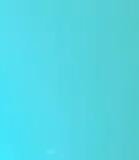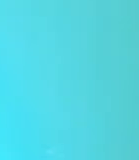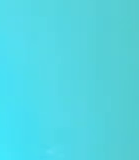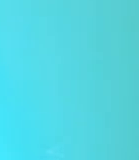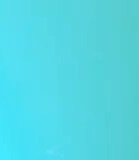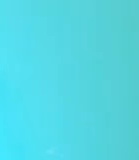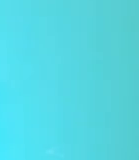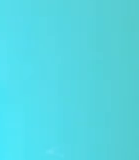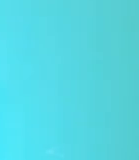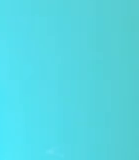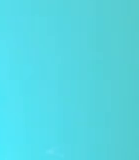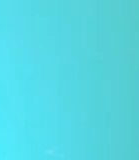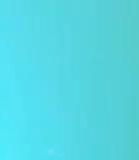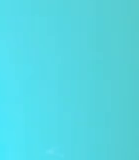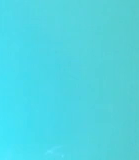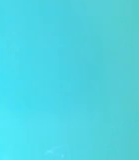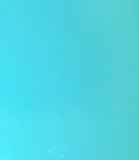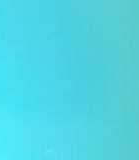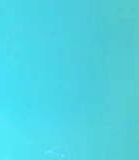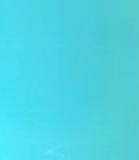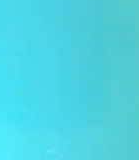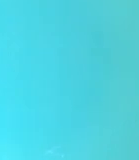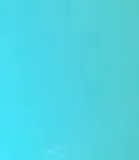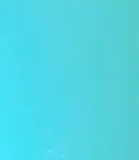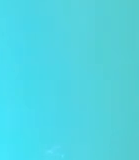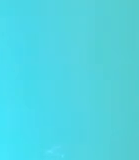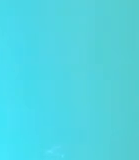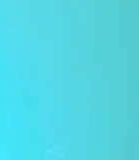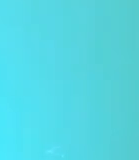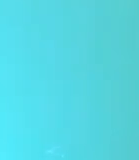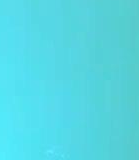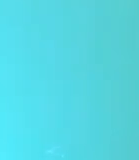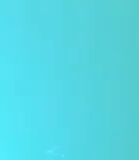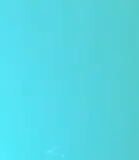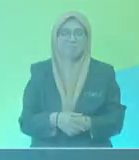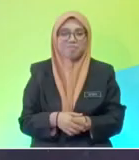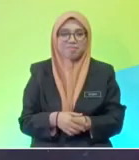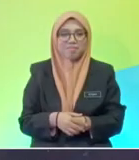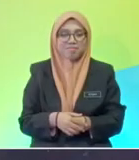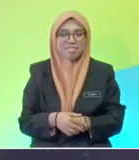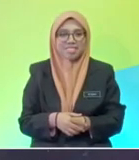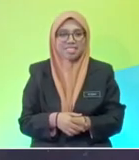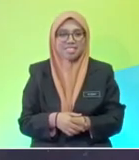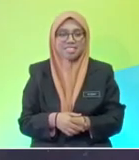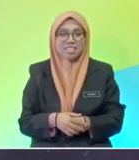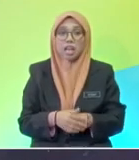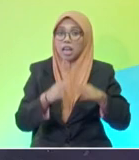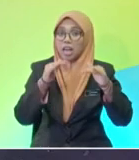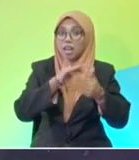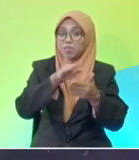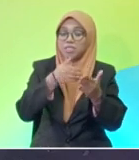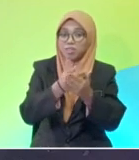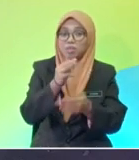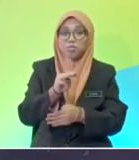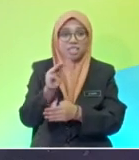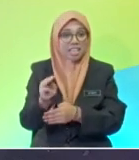SQ Kuala Kubu baru selango Cikgu sih sehat Cikgu Alhamdulillah terbaik Arabnya semua murid sudah